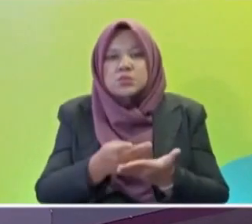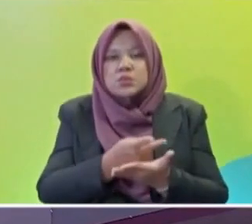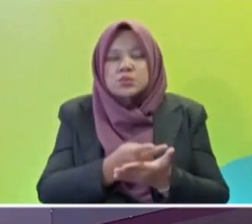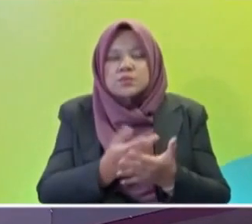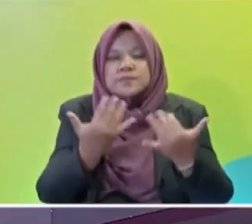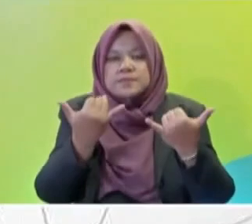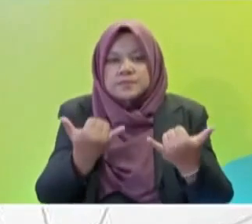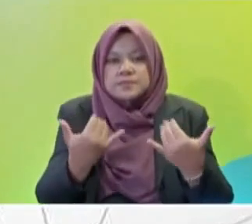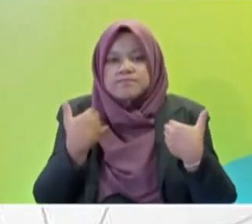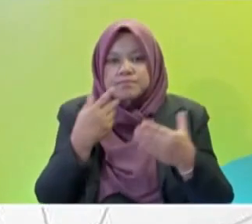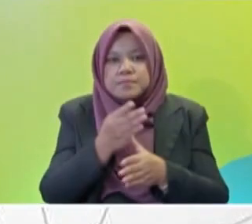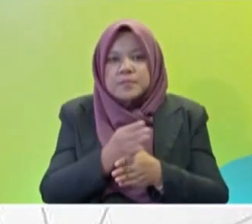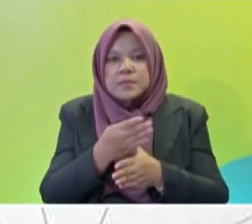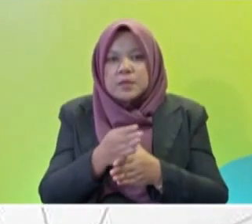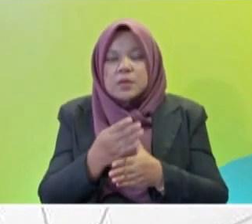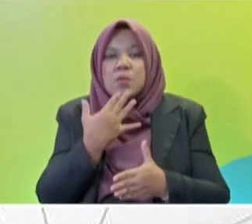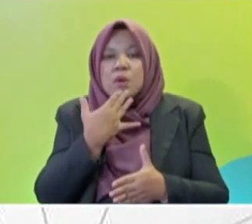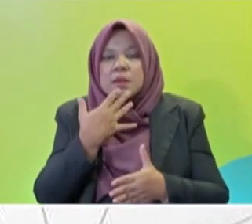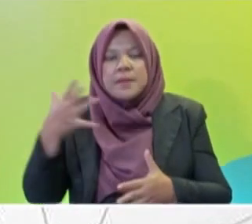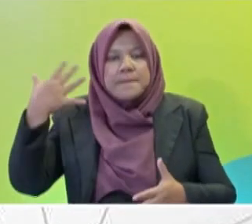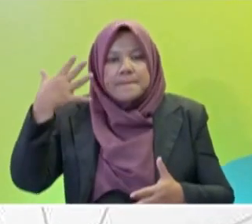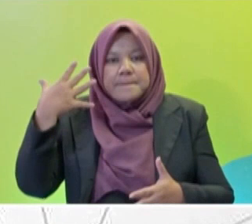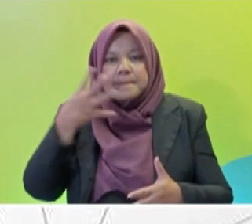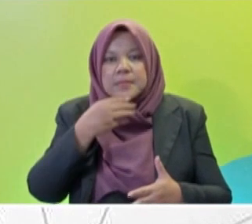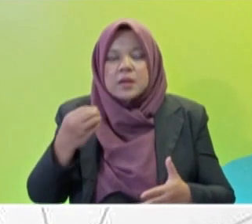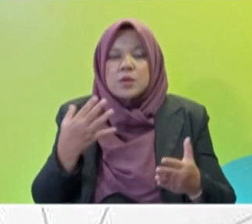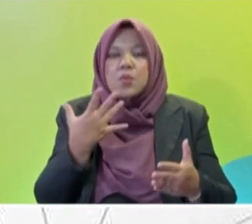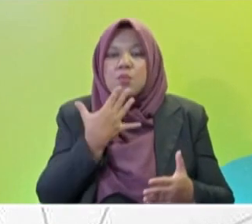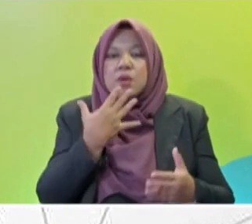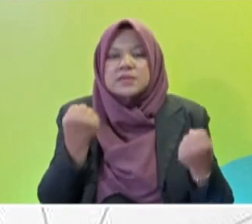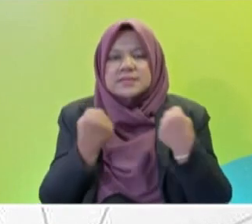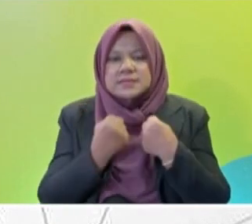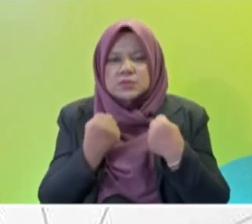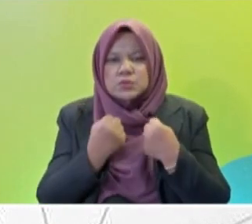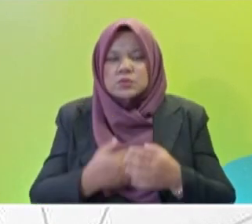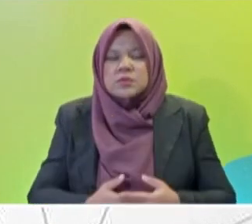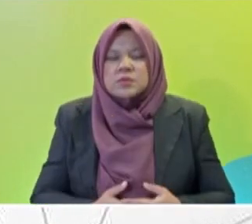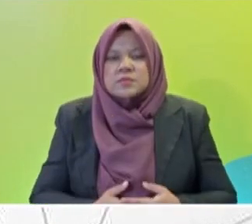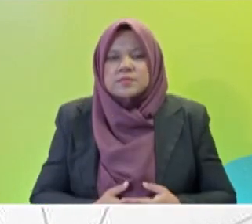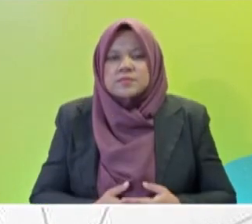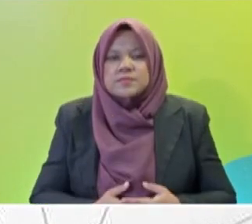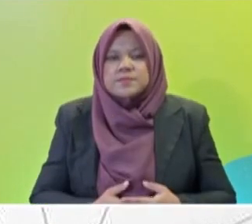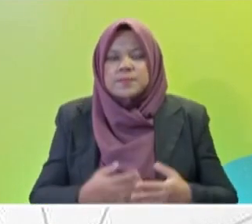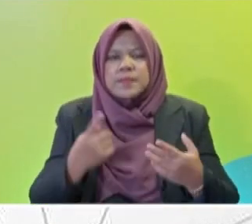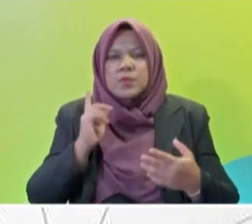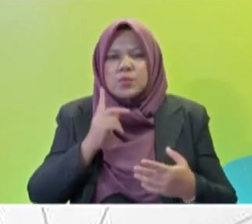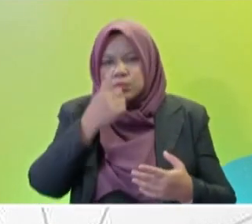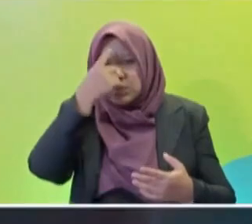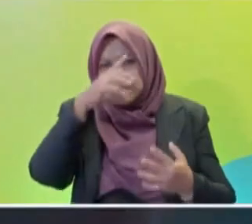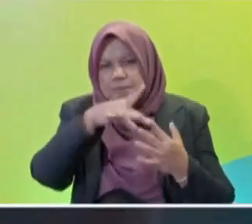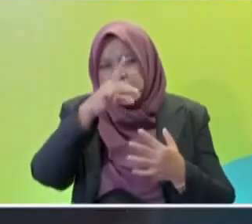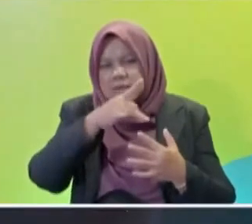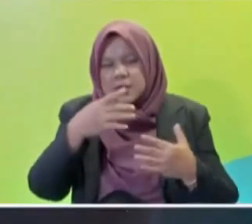yang di situ Warna panas dan juga warnanya mungkin eee untuk memilih pakaian juga